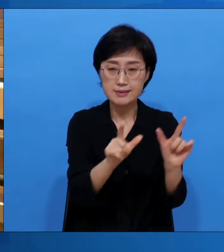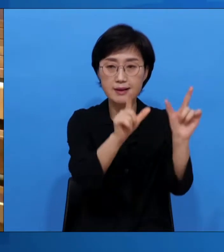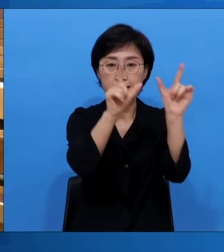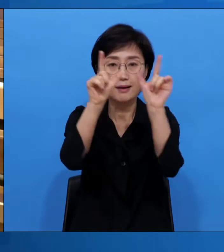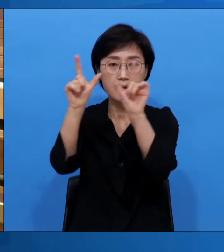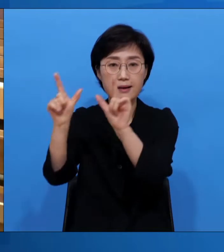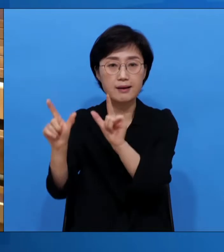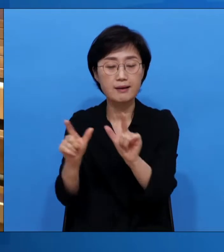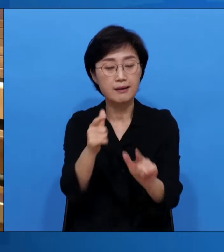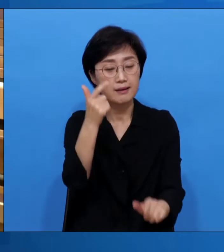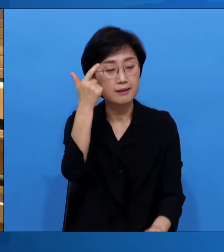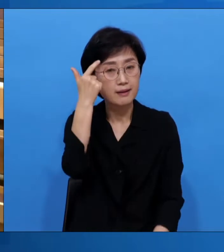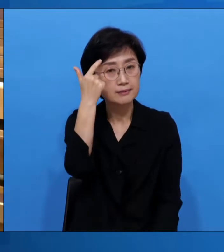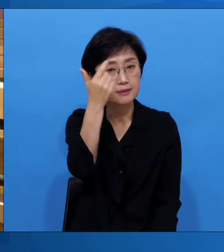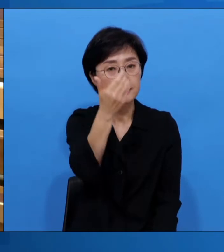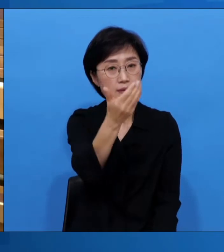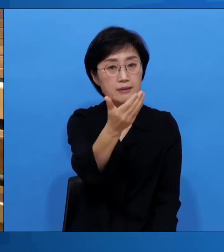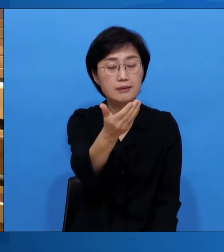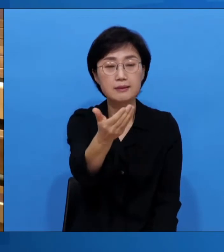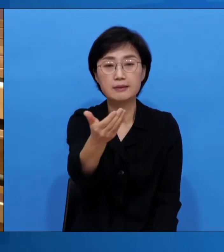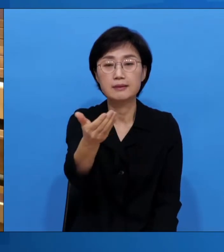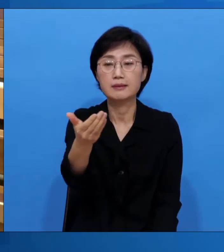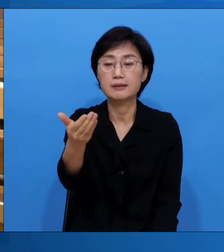위해 살아가나